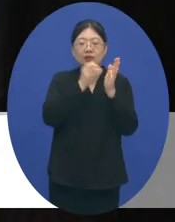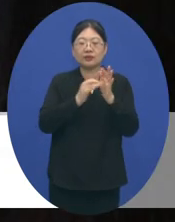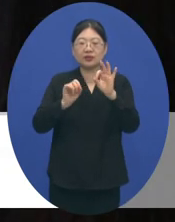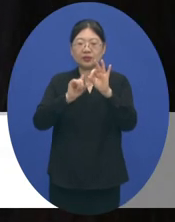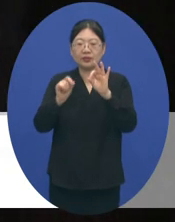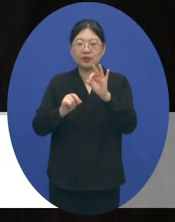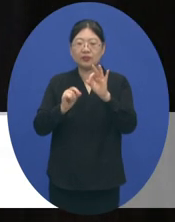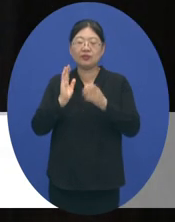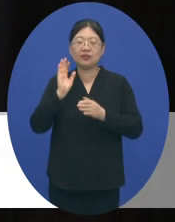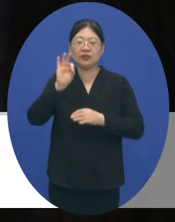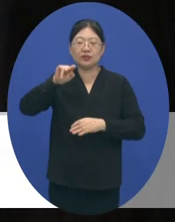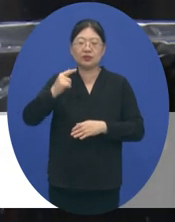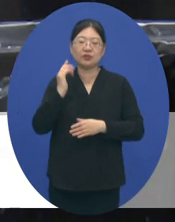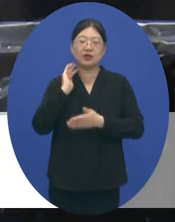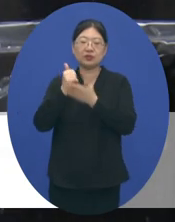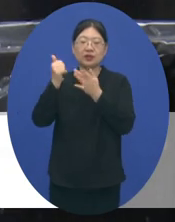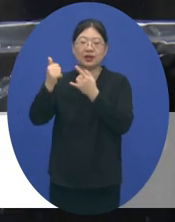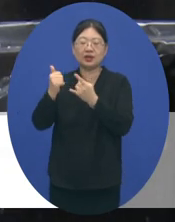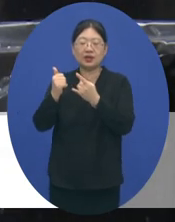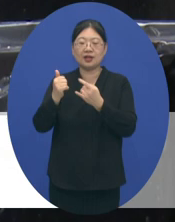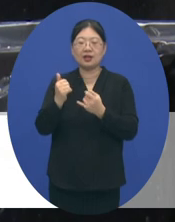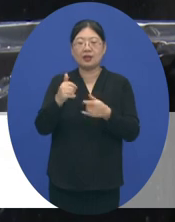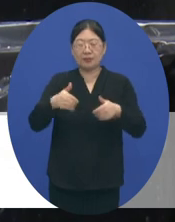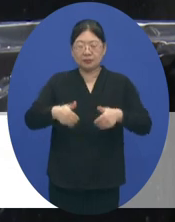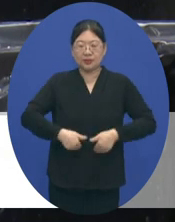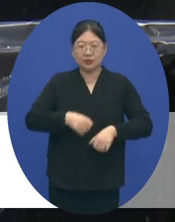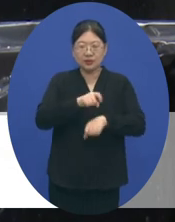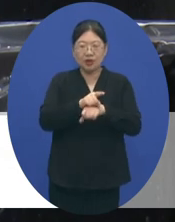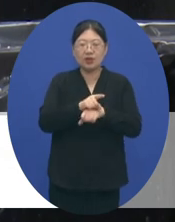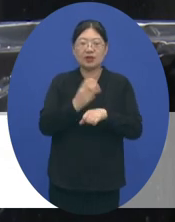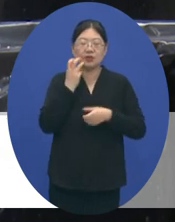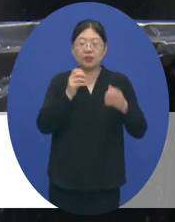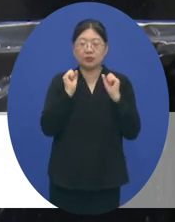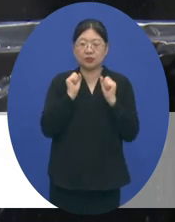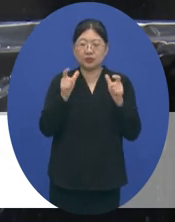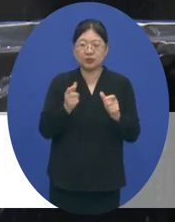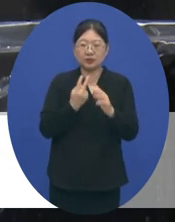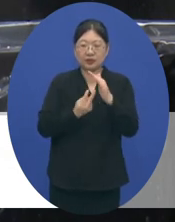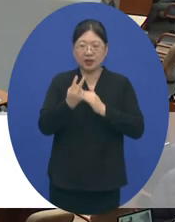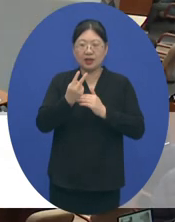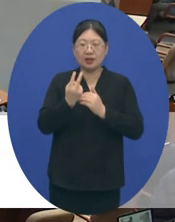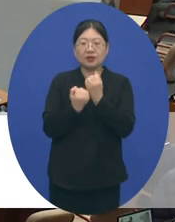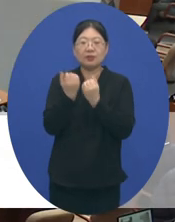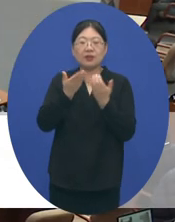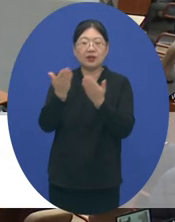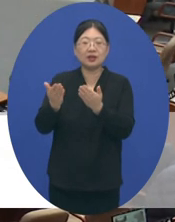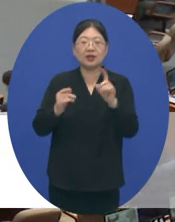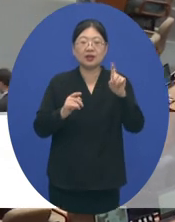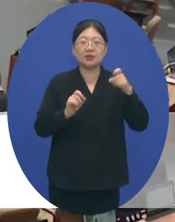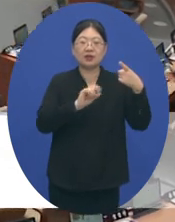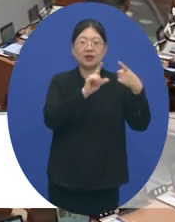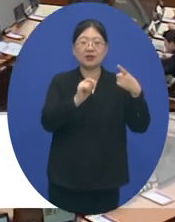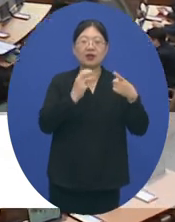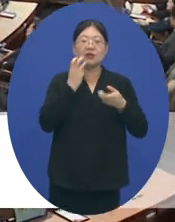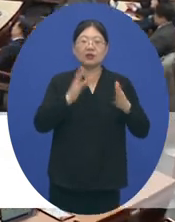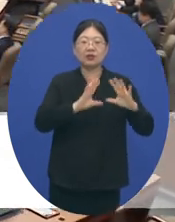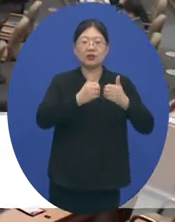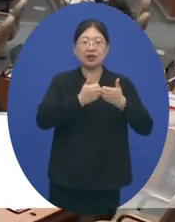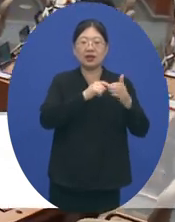10월엔 윤석열 대통령에게 특자도 필요성과 경기 북부 개발 비전을 설명했습니다. 11월엔